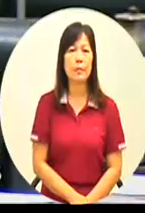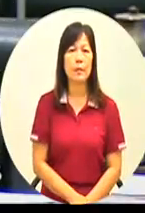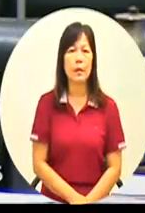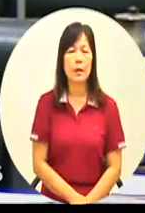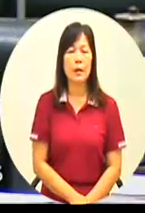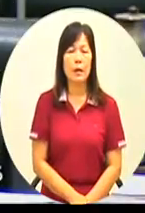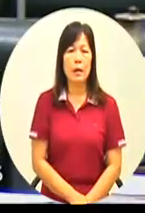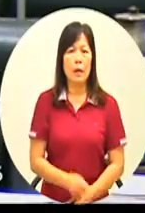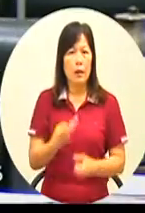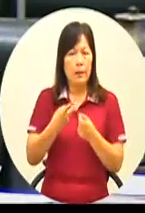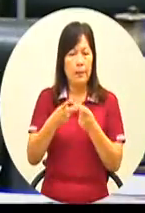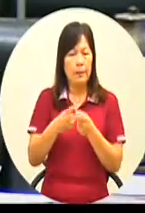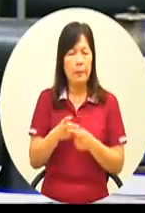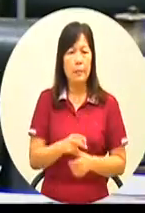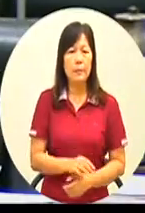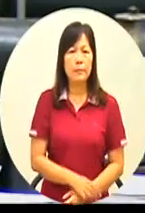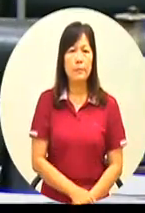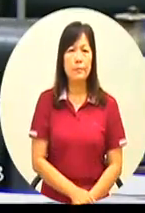好，梁文忠。